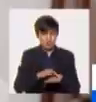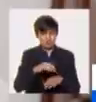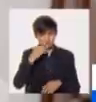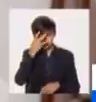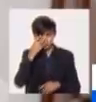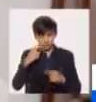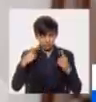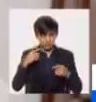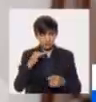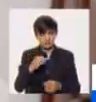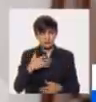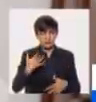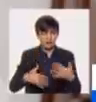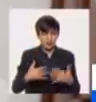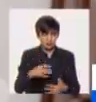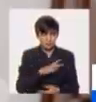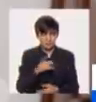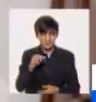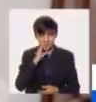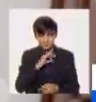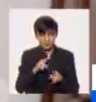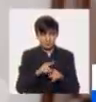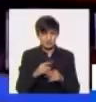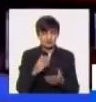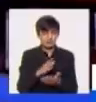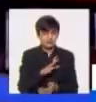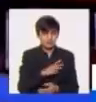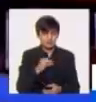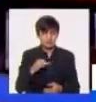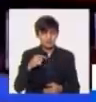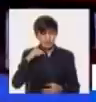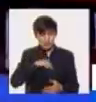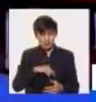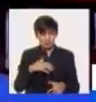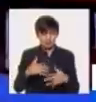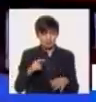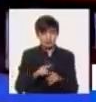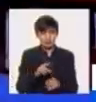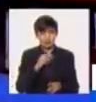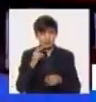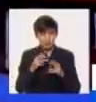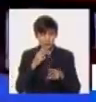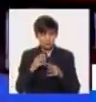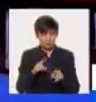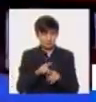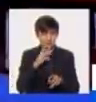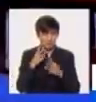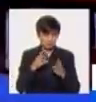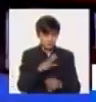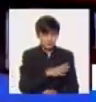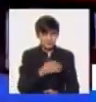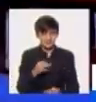өтуі, әлсіреу, кішкене дене бітінің қақсауы, сондай белгілер бар. Ол бастапқы аурудың